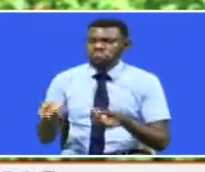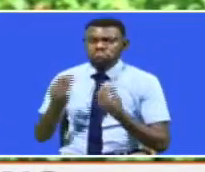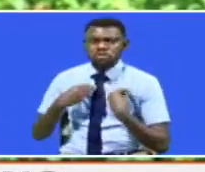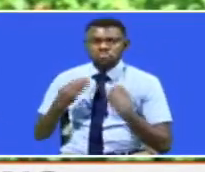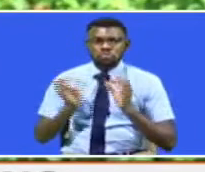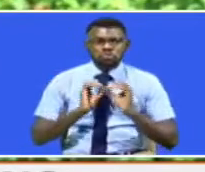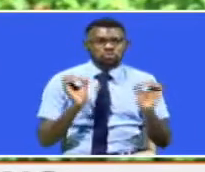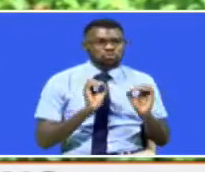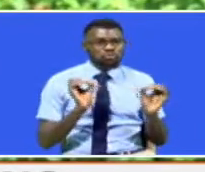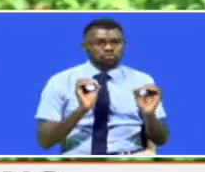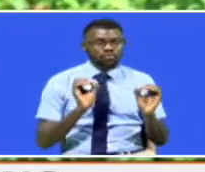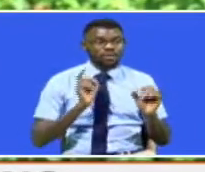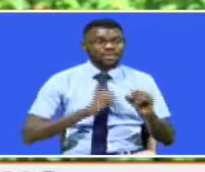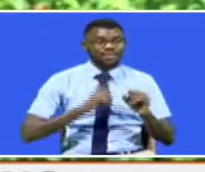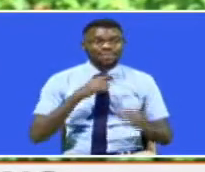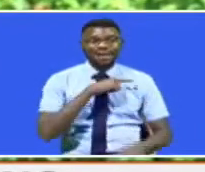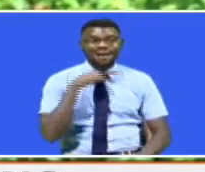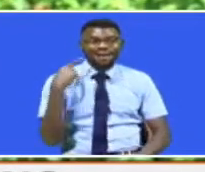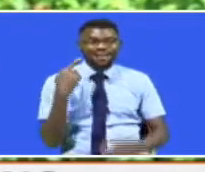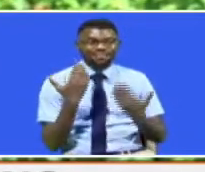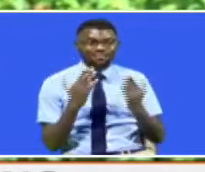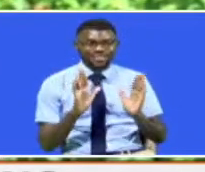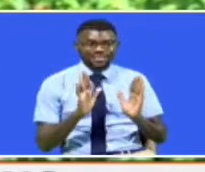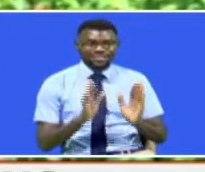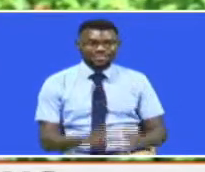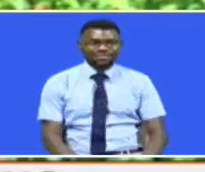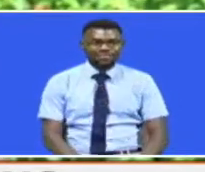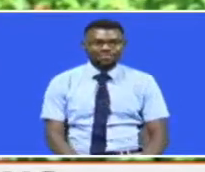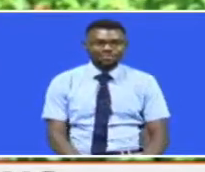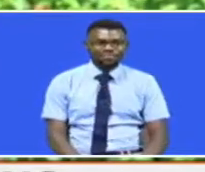aliuliwa ni kesi